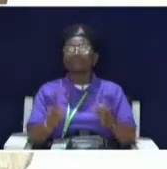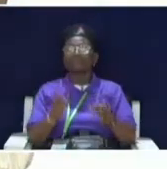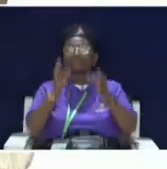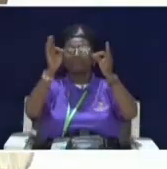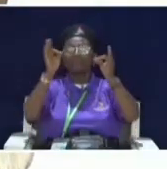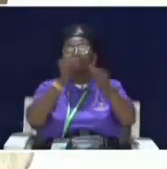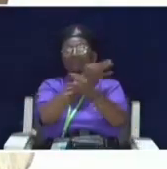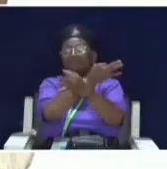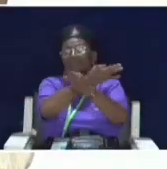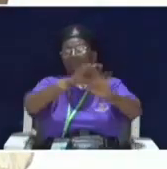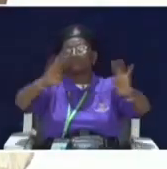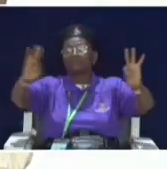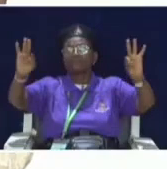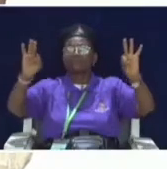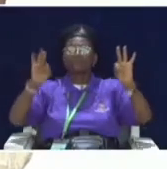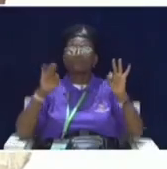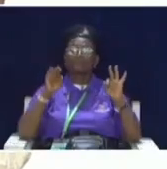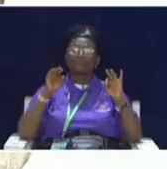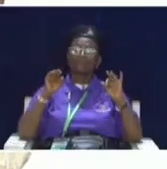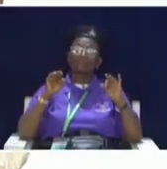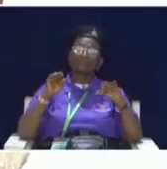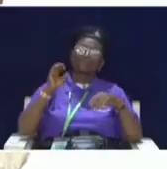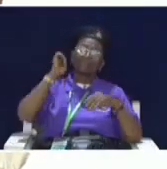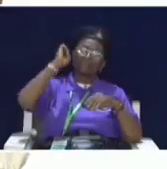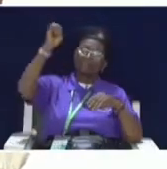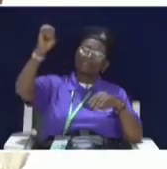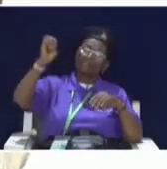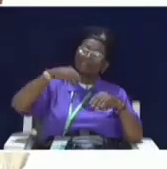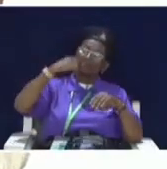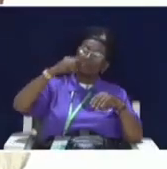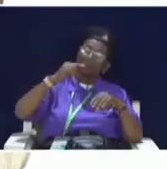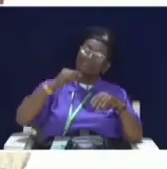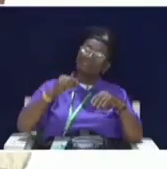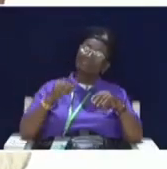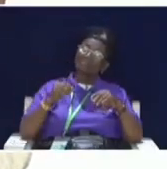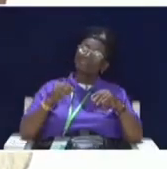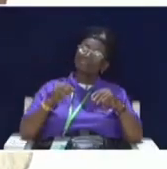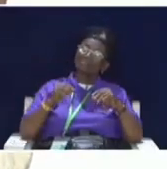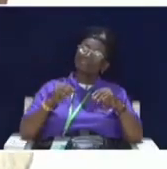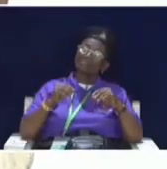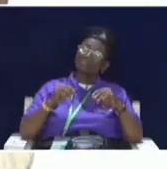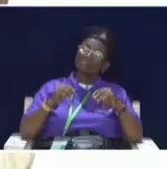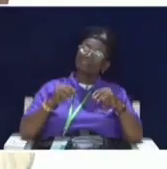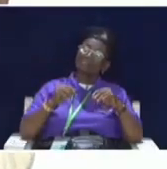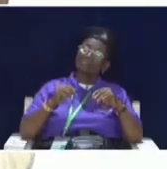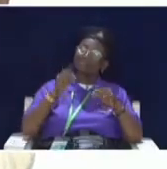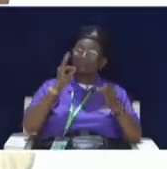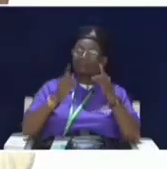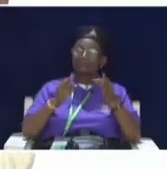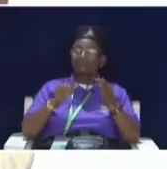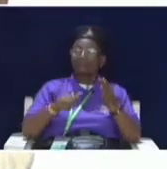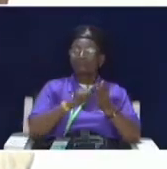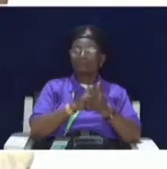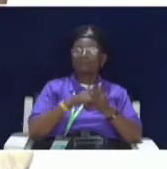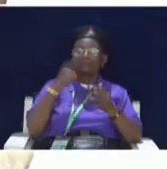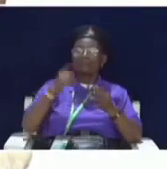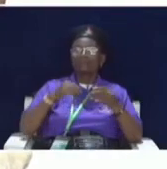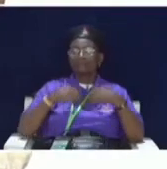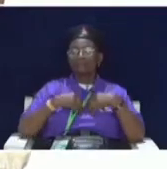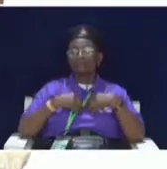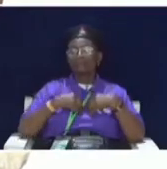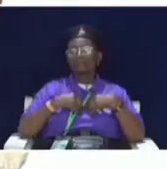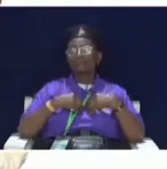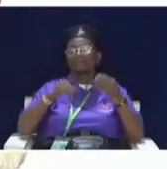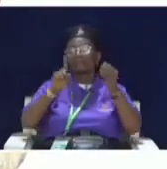ìkógun ni a ó gbà. He said, if those who had held you captive will not release you,